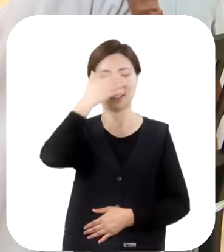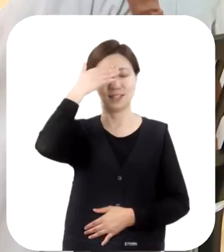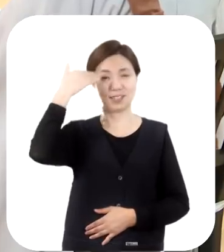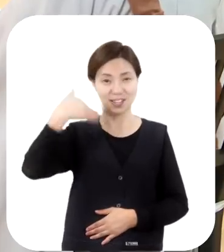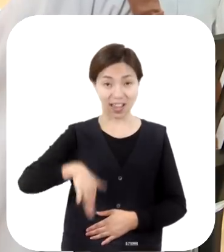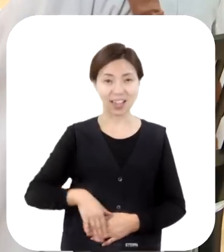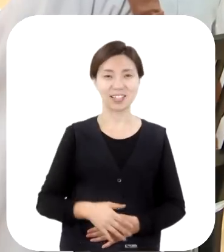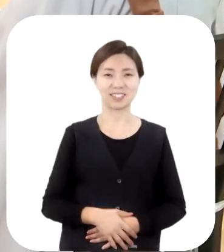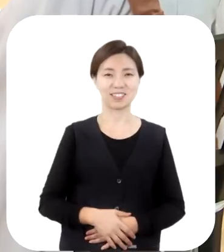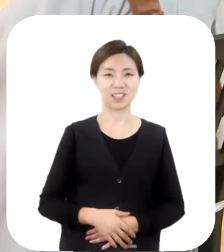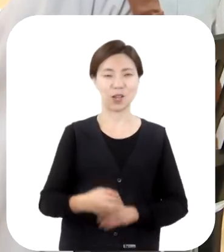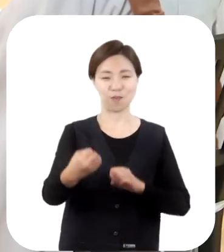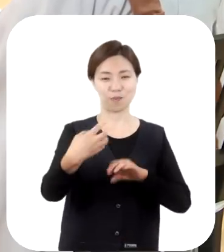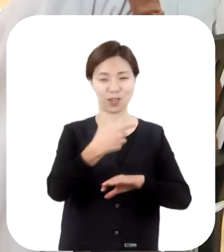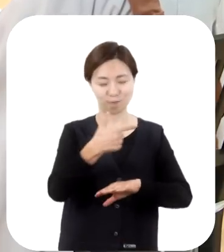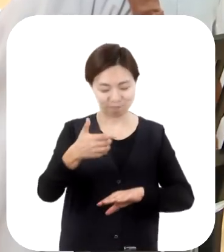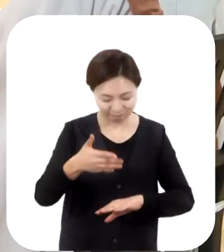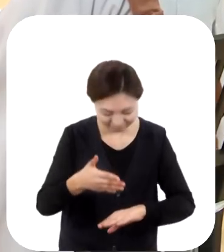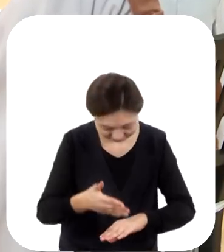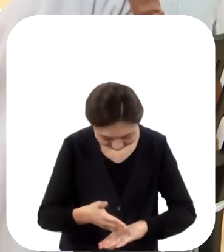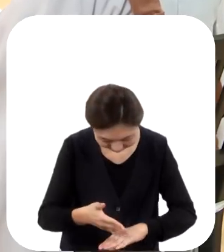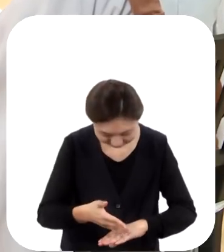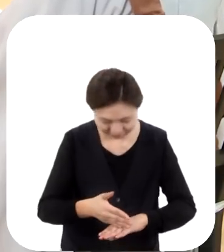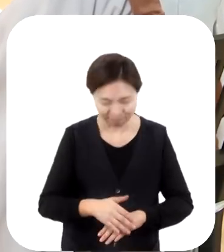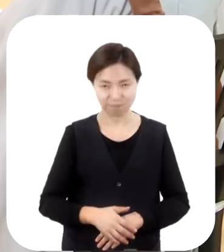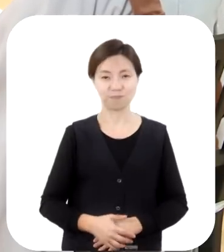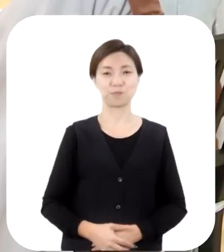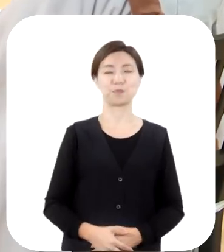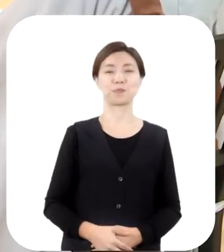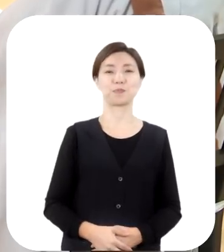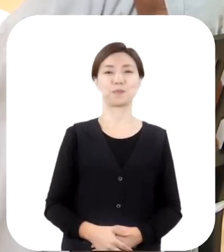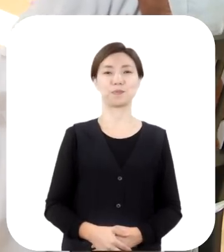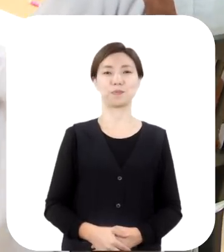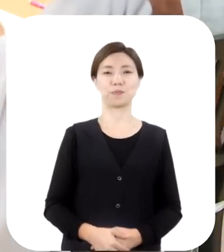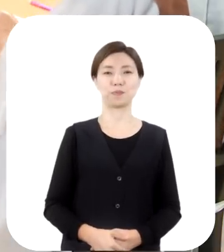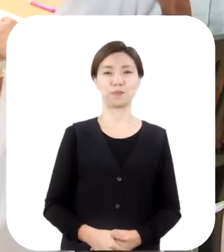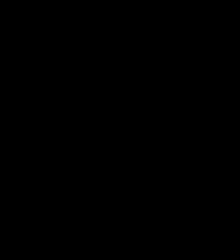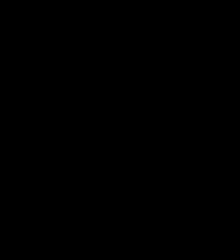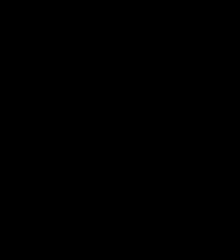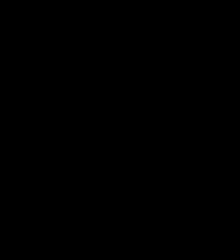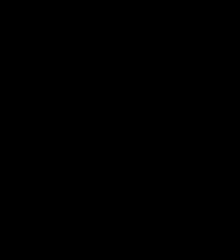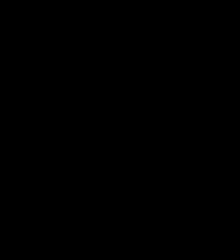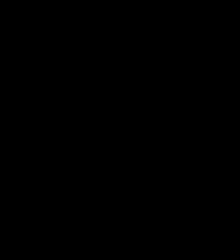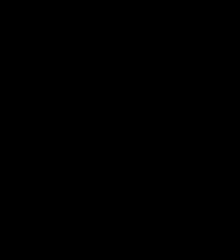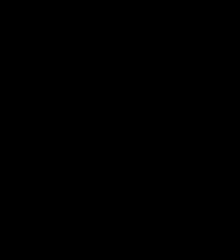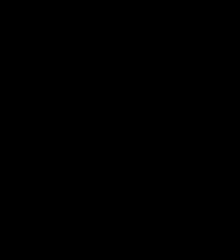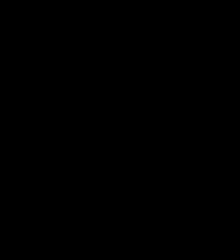질문했는데 정말 잘했다는 생각이 들었고, 네. 아, 정말 감사한 마음입니다. 네. 선생님.